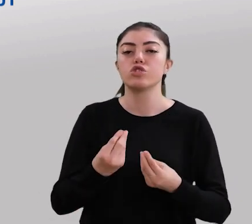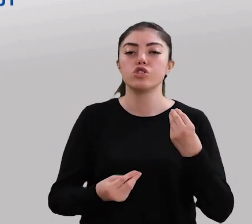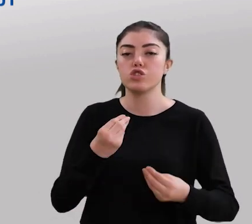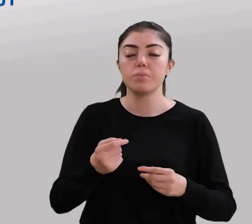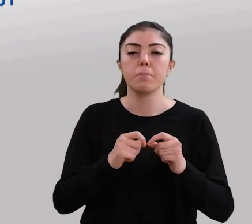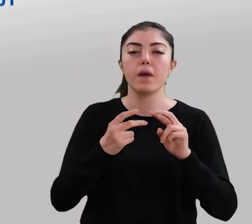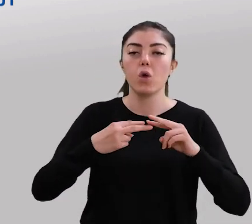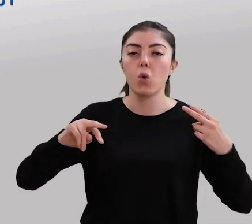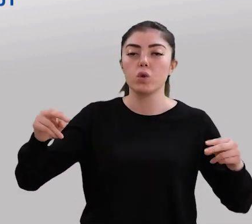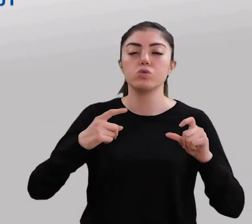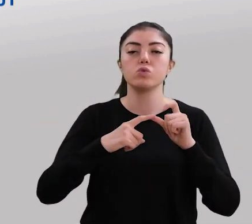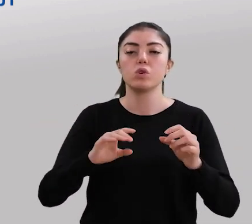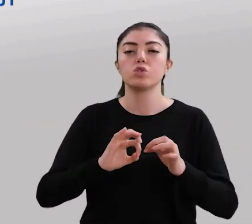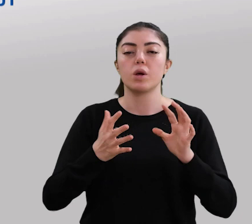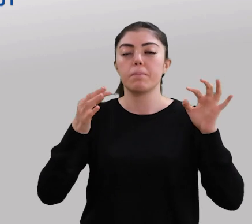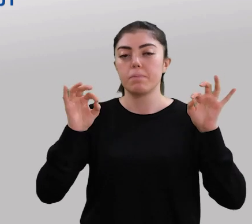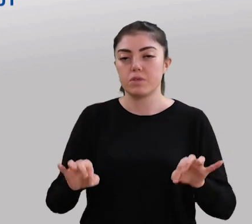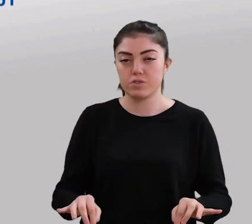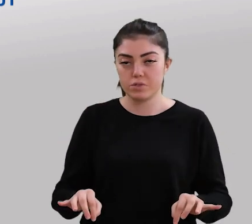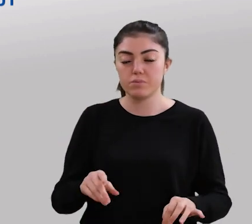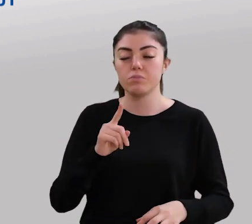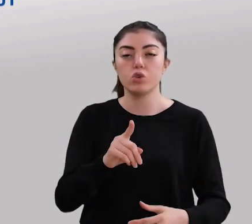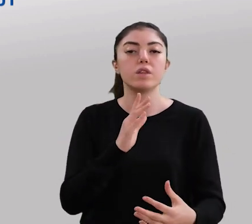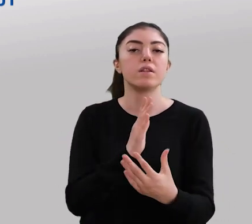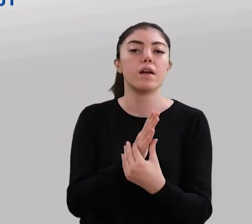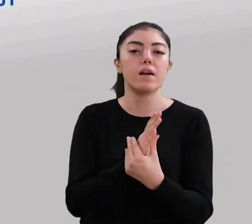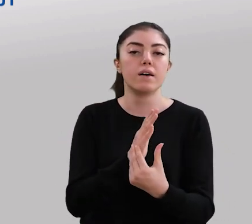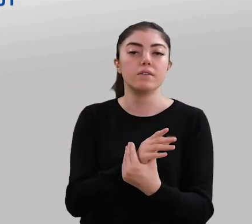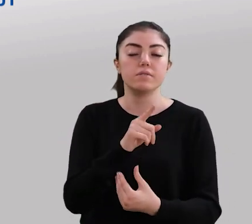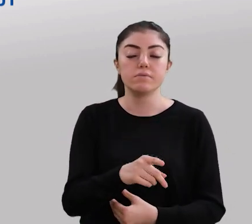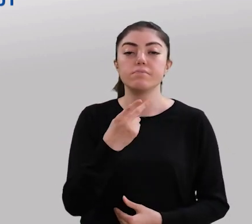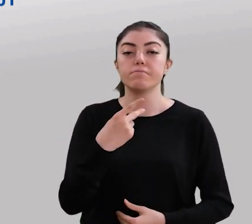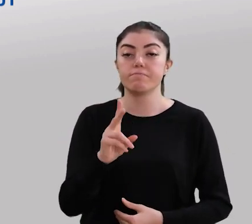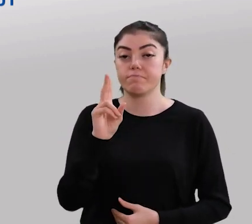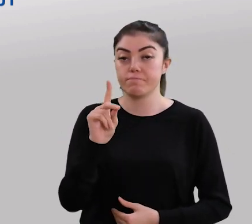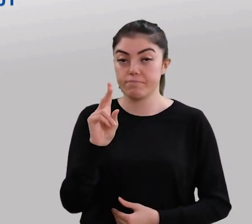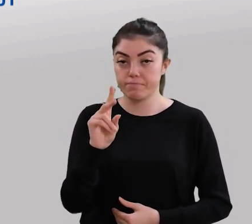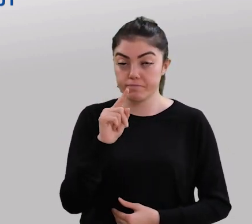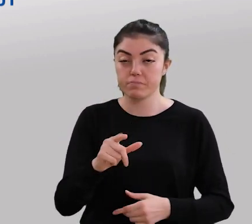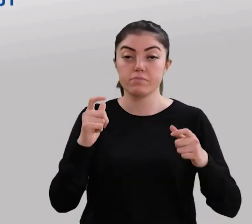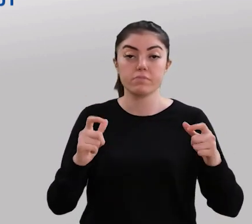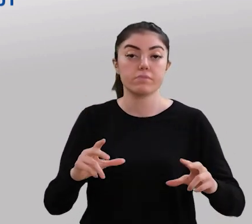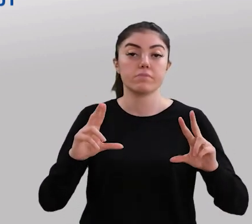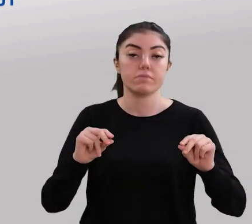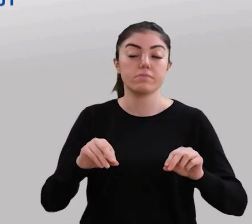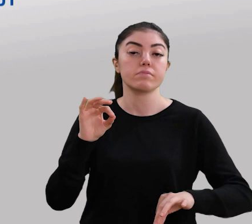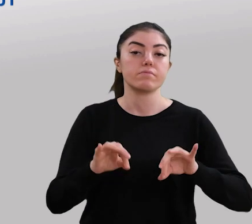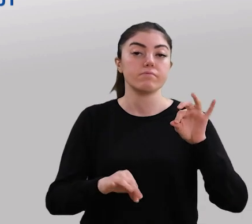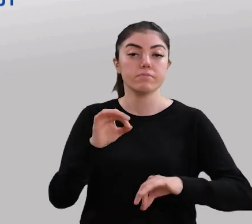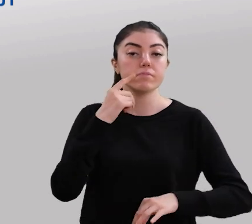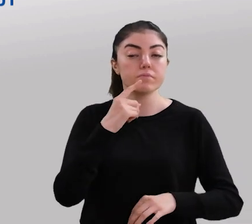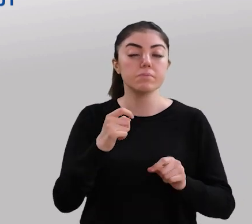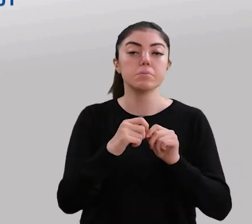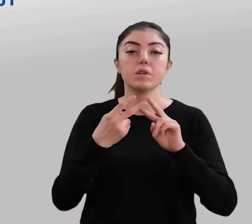sınavında çıkan biyoloji sorularının çözümlerini yapacağız bu dersimizde 2021 alan yeterlik